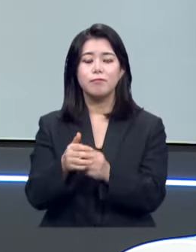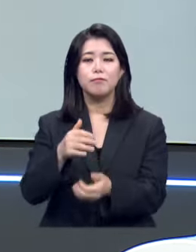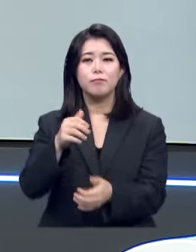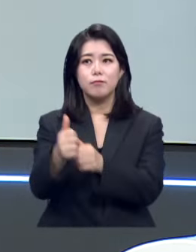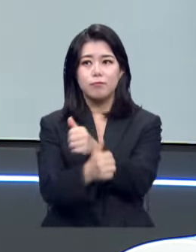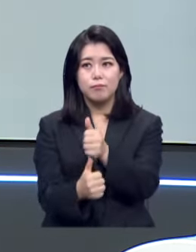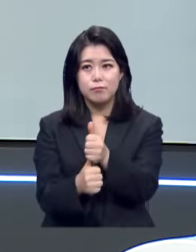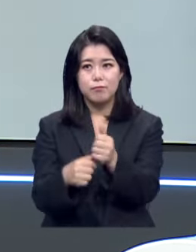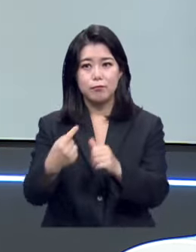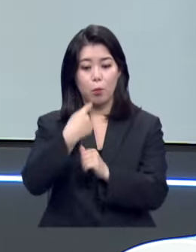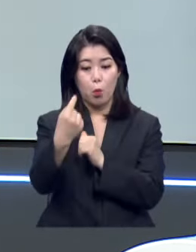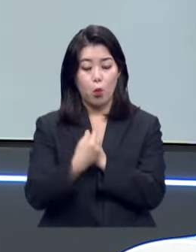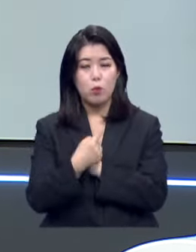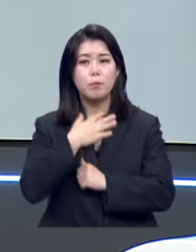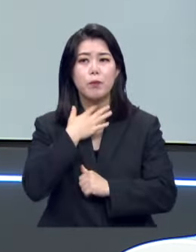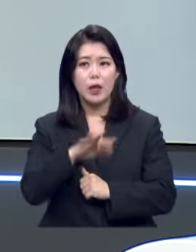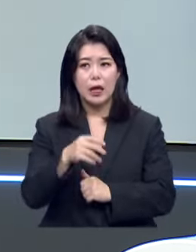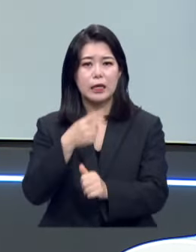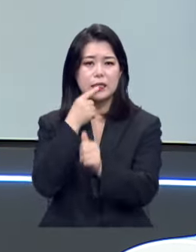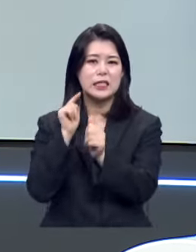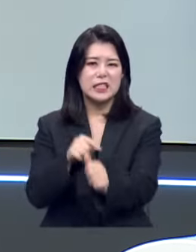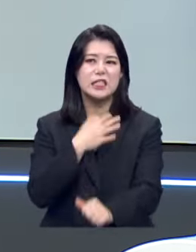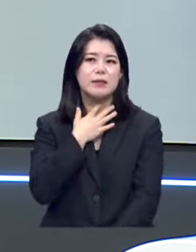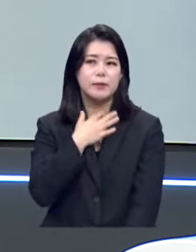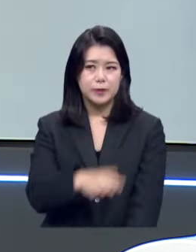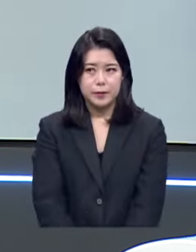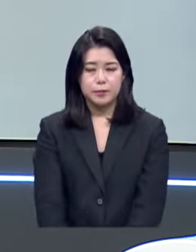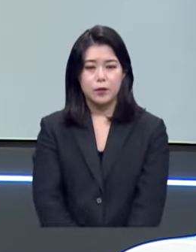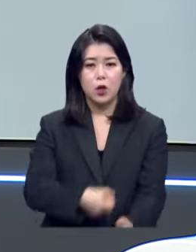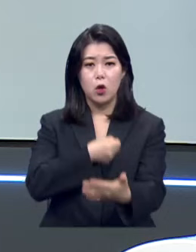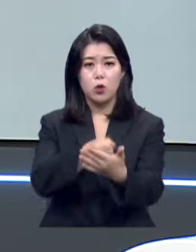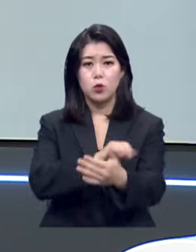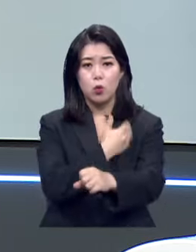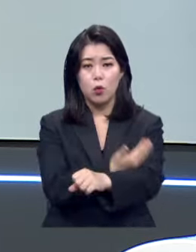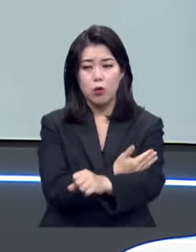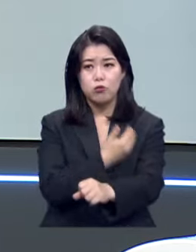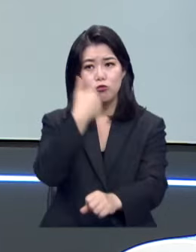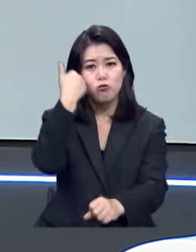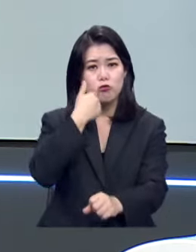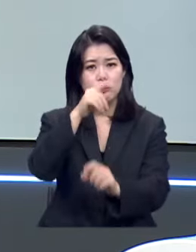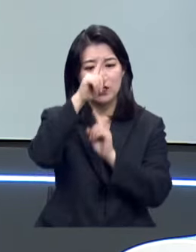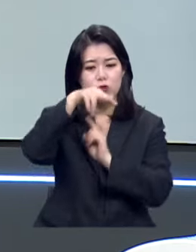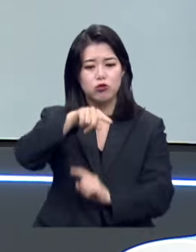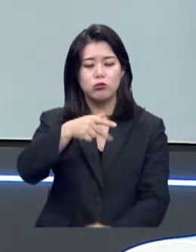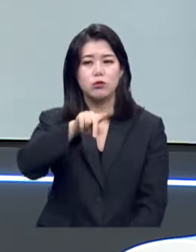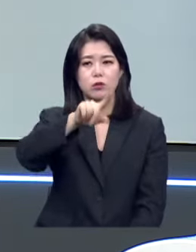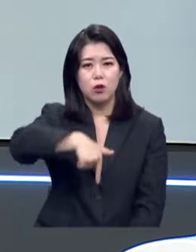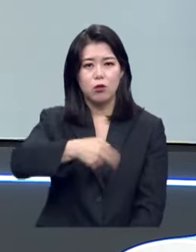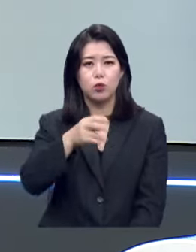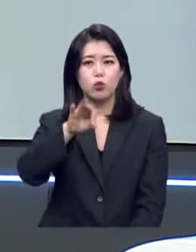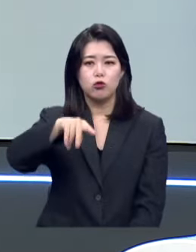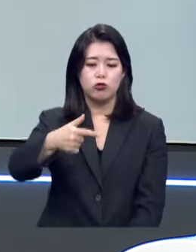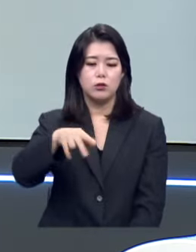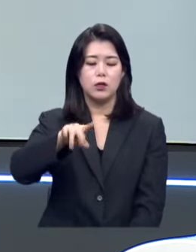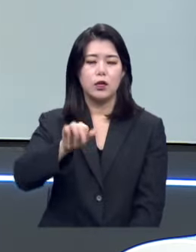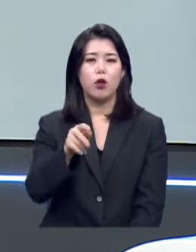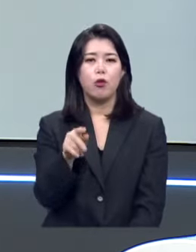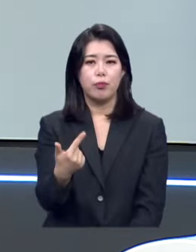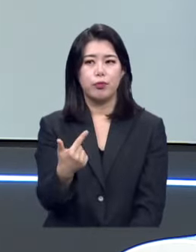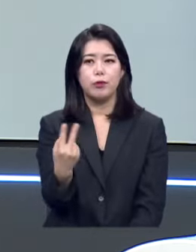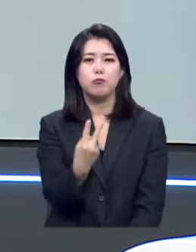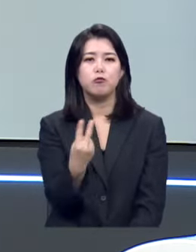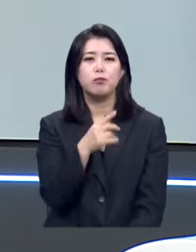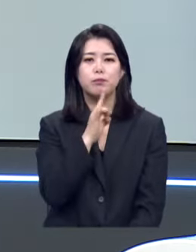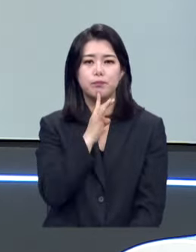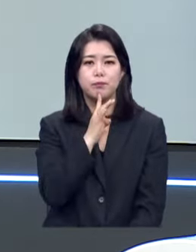없고 공천을 지시한 적도 없다 당시 공천 결정권자는 이준석 당 대표고 윤상현 공천관리위원장